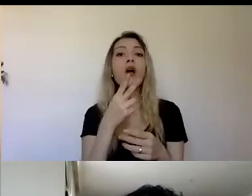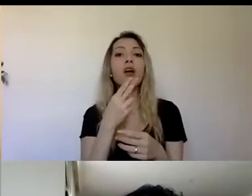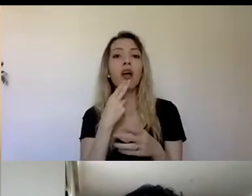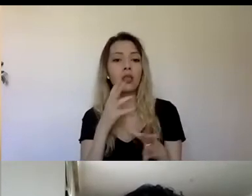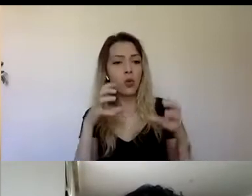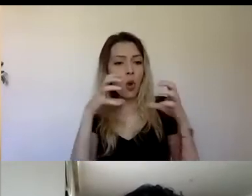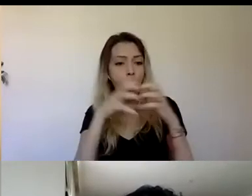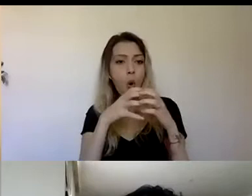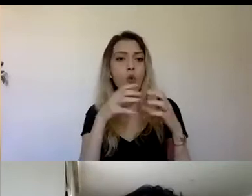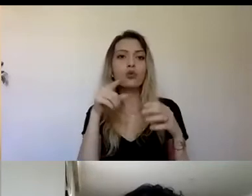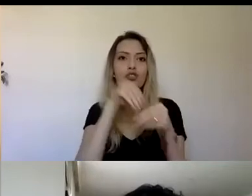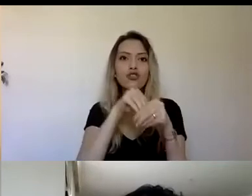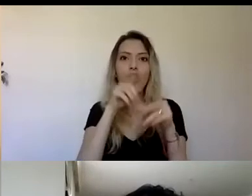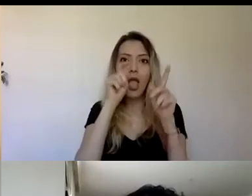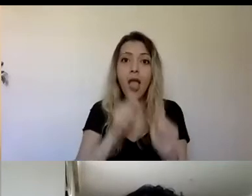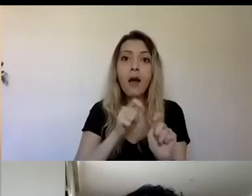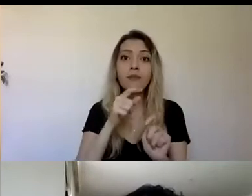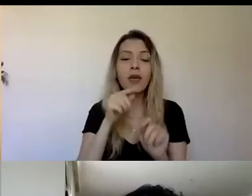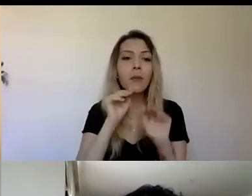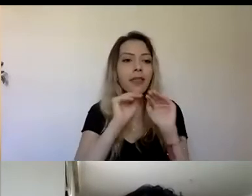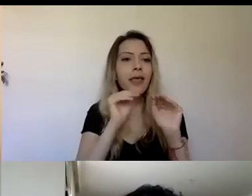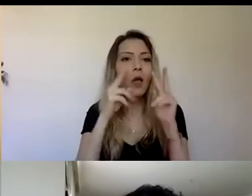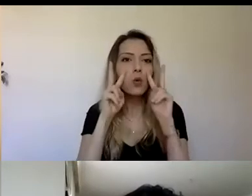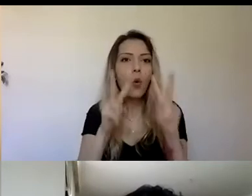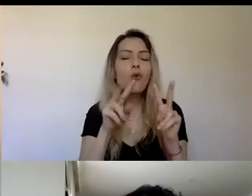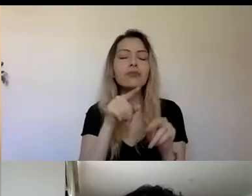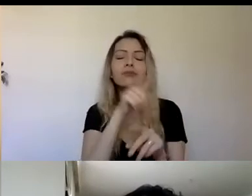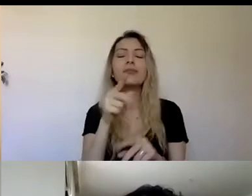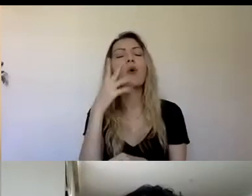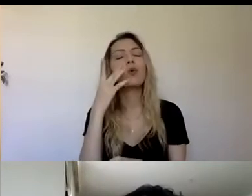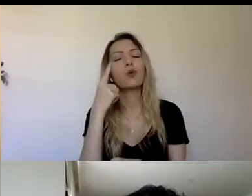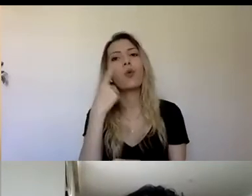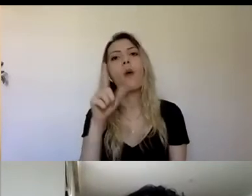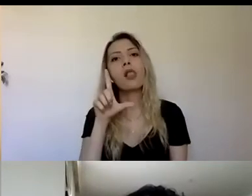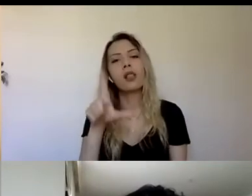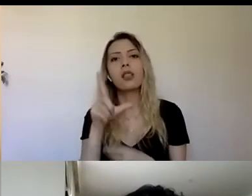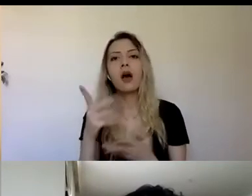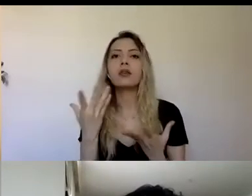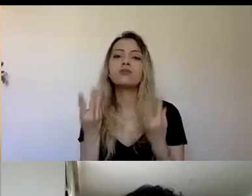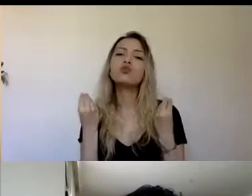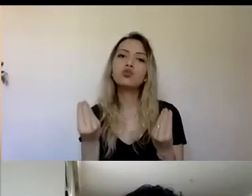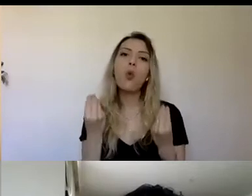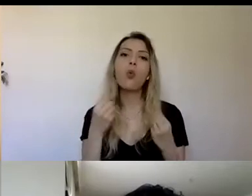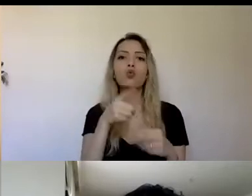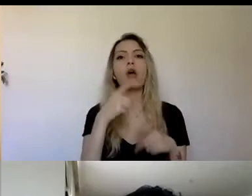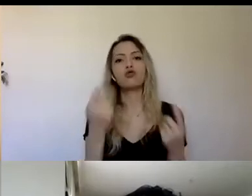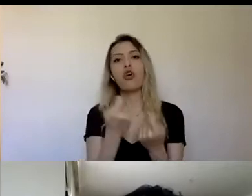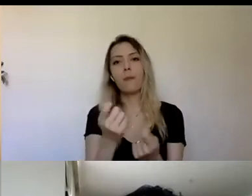destekleri görseniz yetecektir. Onların anlattıkları hikayeleri gösterseniz yetecektir aslında.